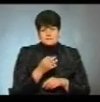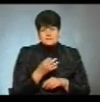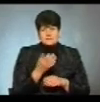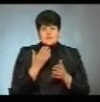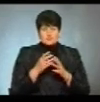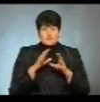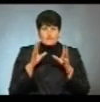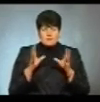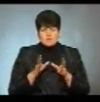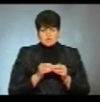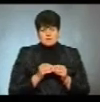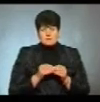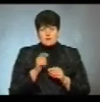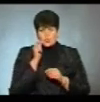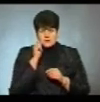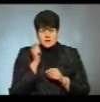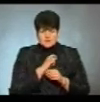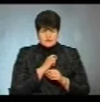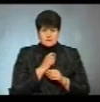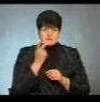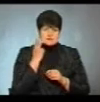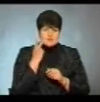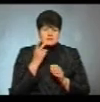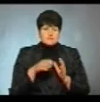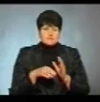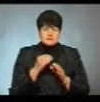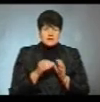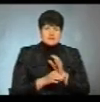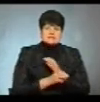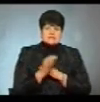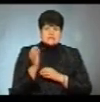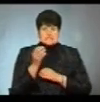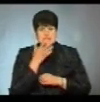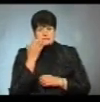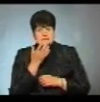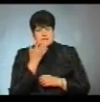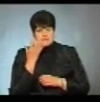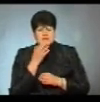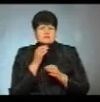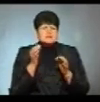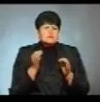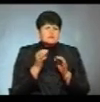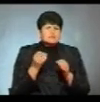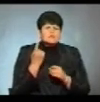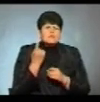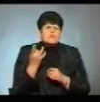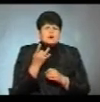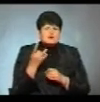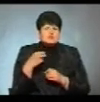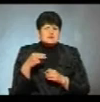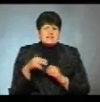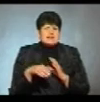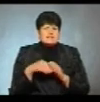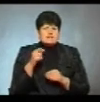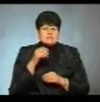у масштабах України завжди вибирає Схід і Південь, жодного разу президента не вибрала Західна